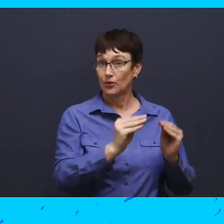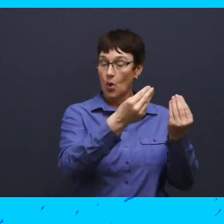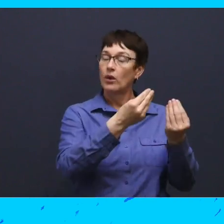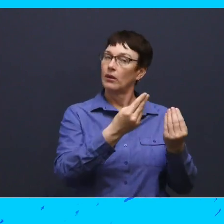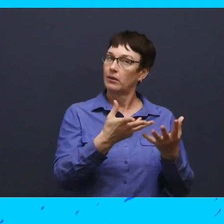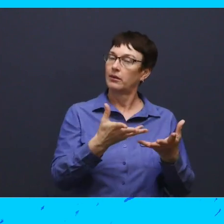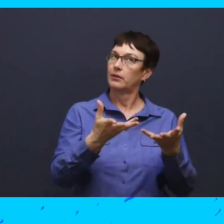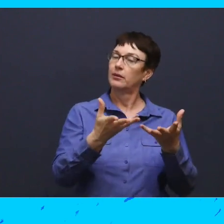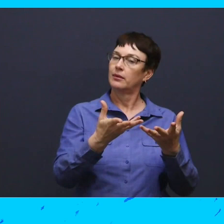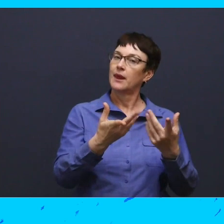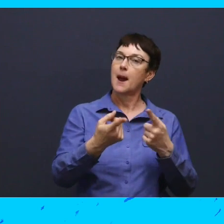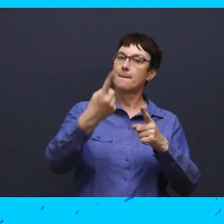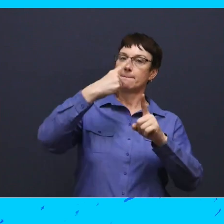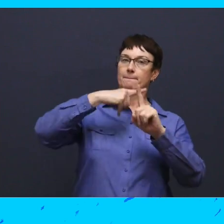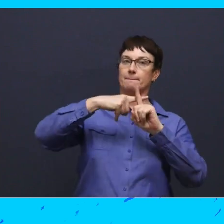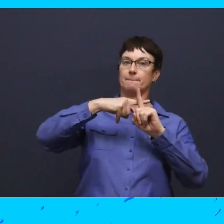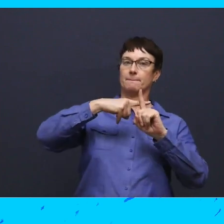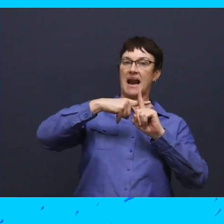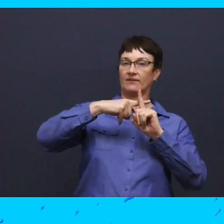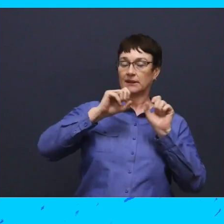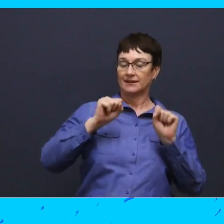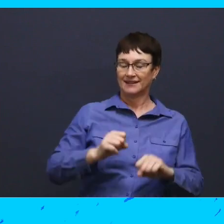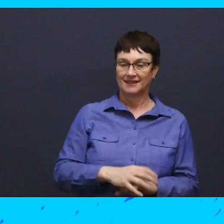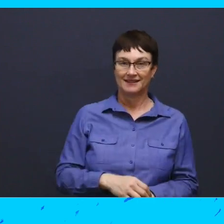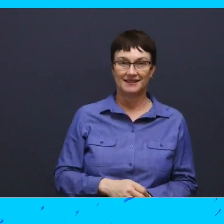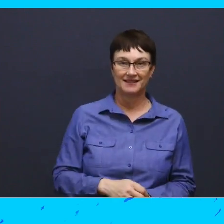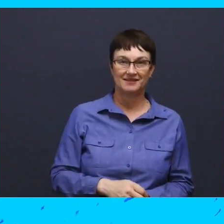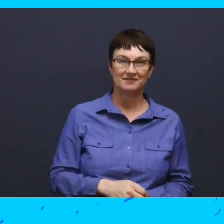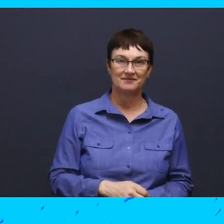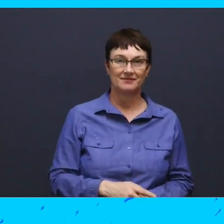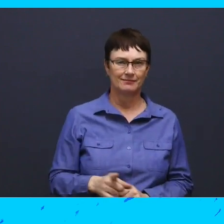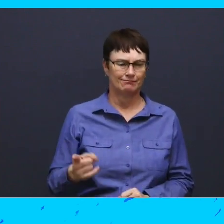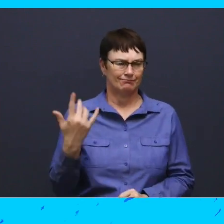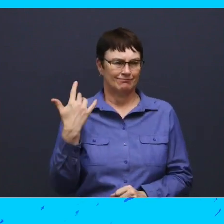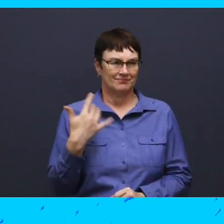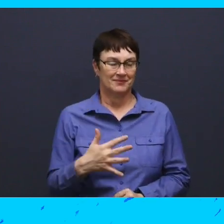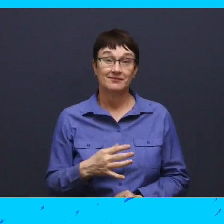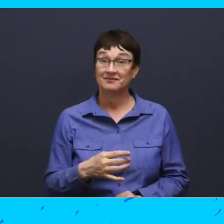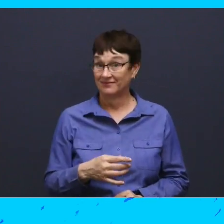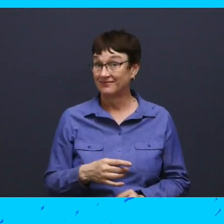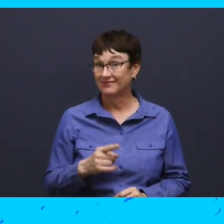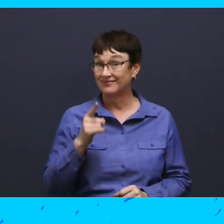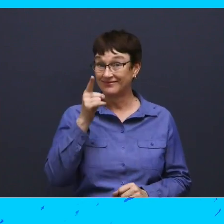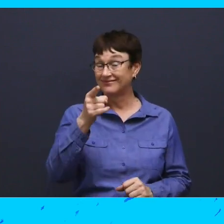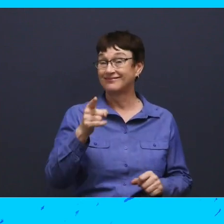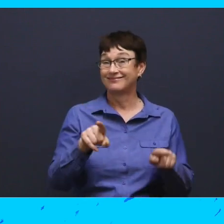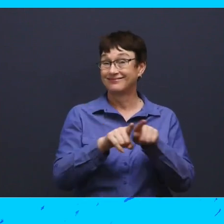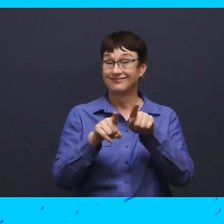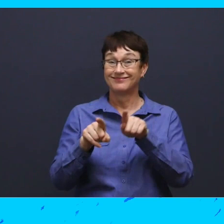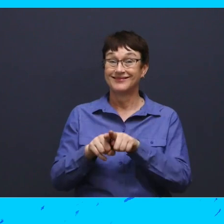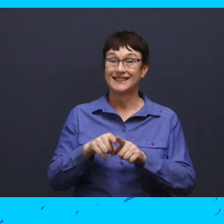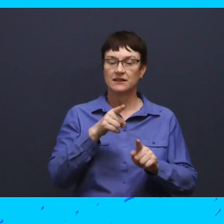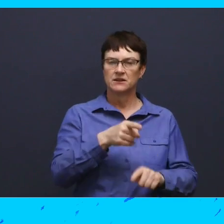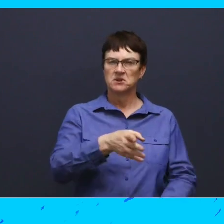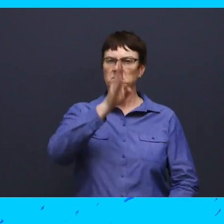des jeunes. C'est une bonne réponse. Ce qui